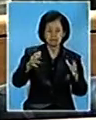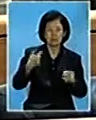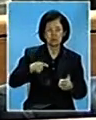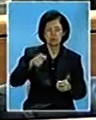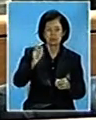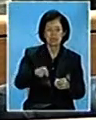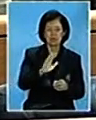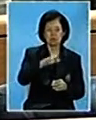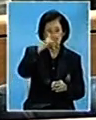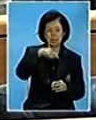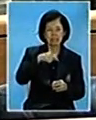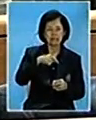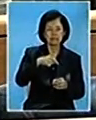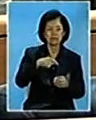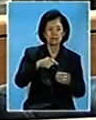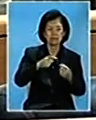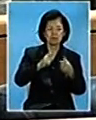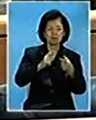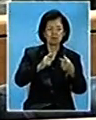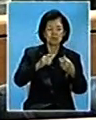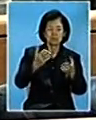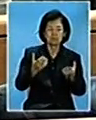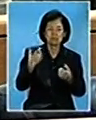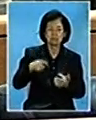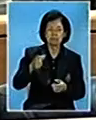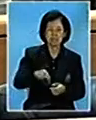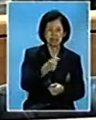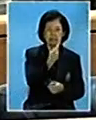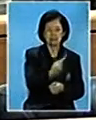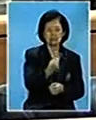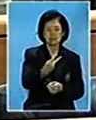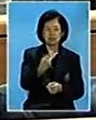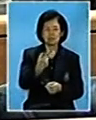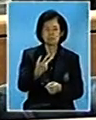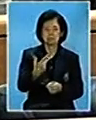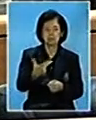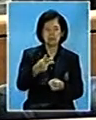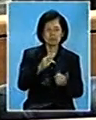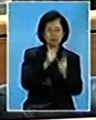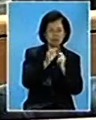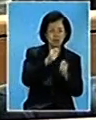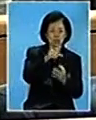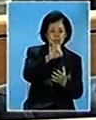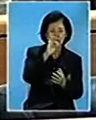ยนะครับไม่ว่าจะเป็นศาลชั้นต้นศาลอุทธรณ์สันติกาเนี่ยไม่ใช่จะไปวิ่งเต้นติดต่อเพื่อจะเอาคนใดคนหนึ่